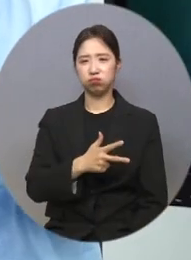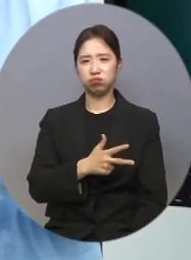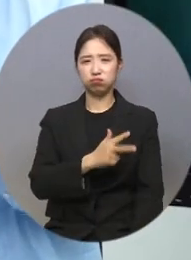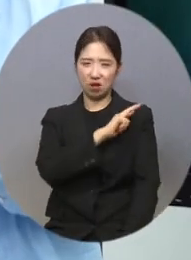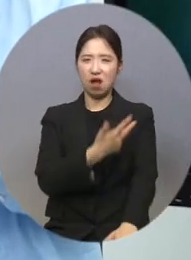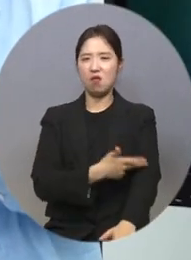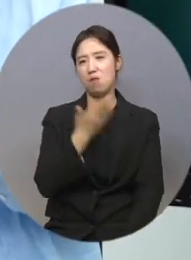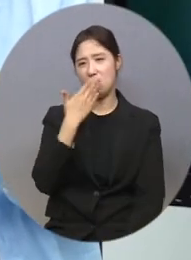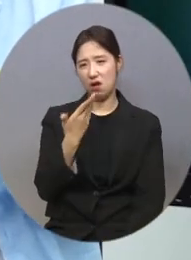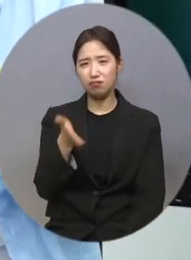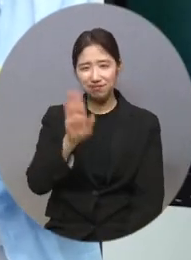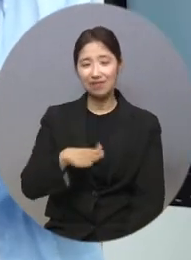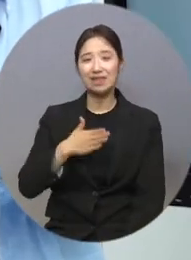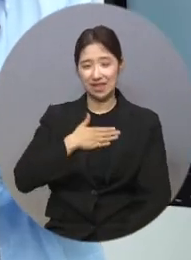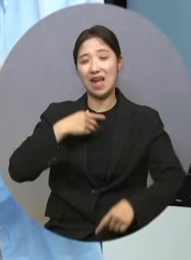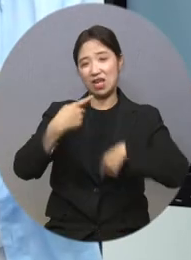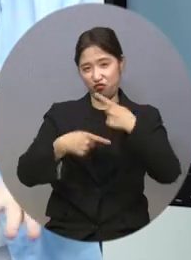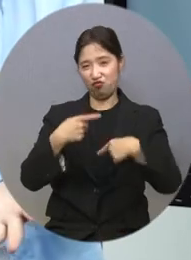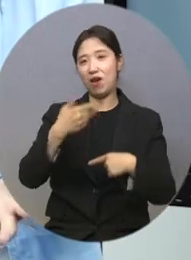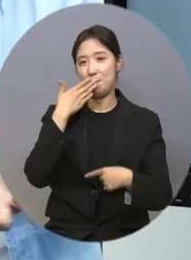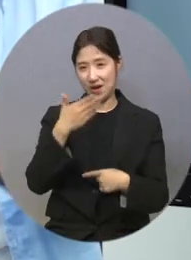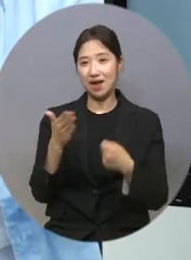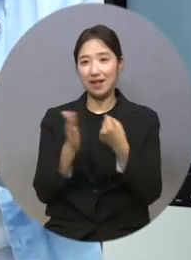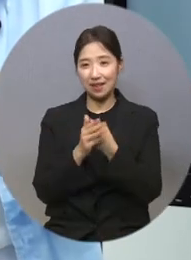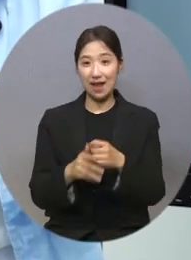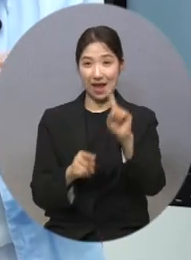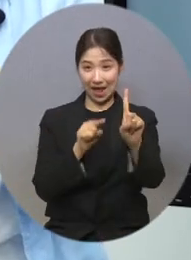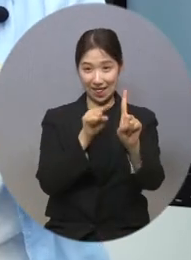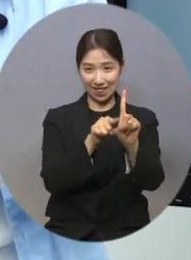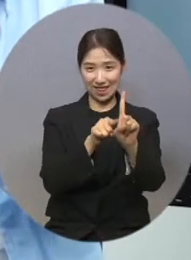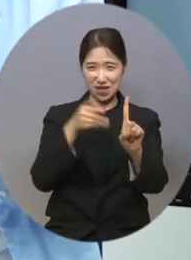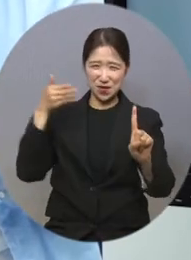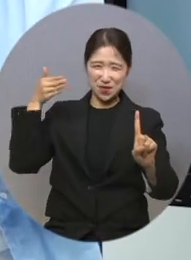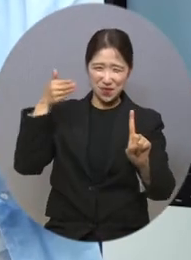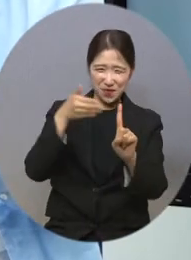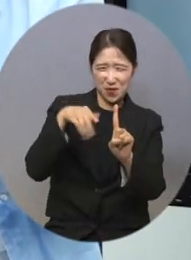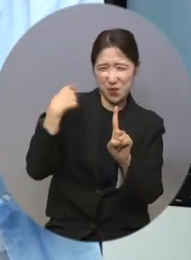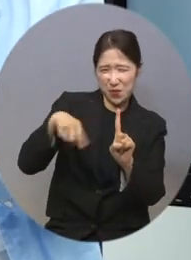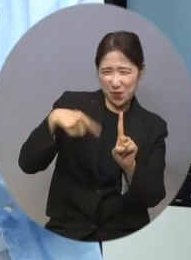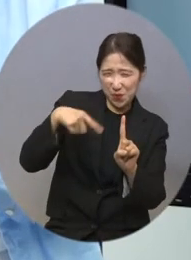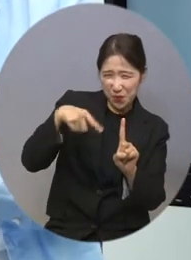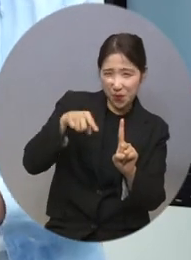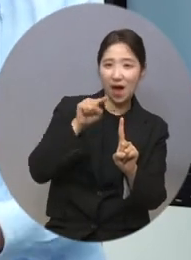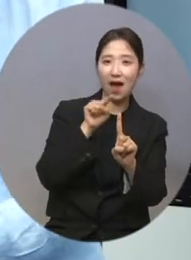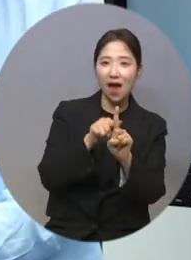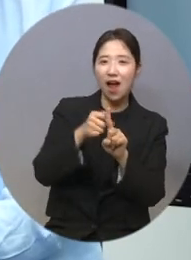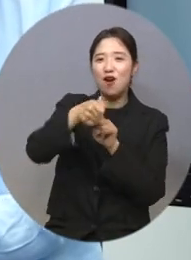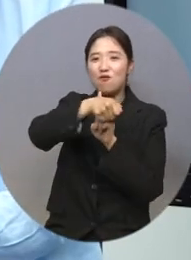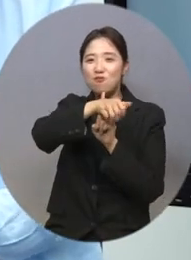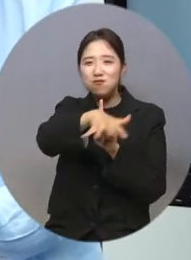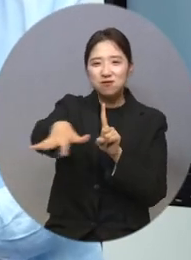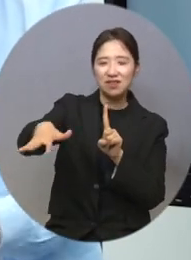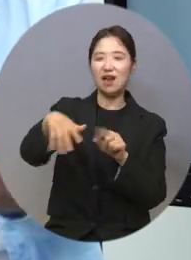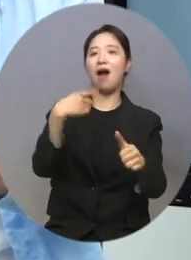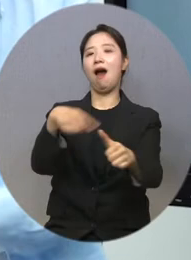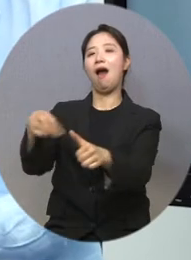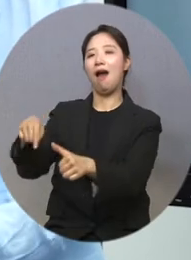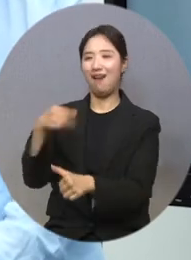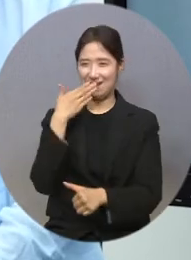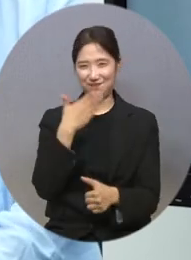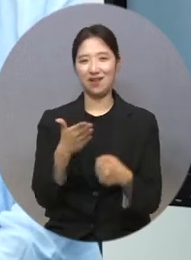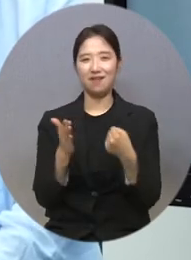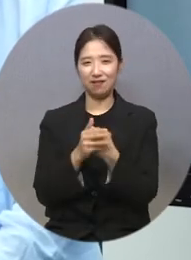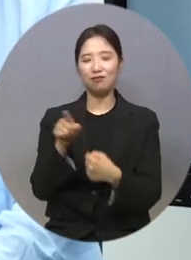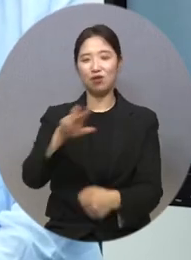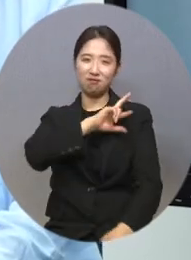제가 수화가 되고 그리고 한 명을 잘 가리키니까 그한 명이 여러 명한테 가르칠 수 있는 거예요. 그래서 그런 자격증을 따서